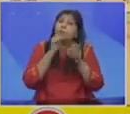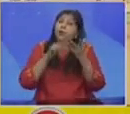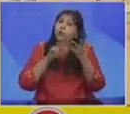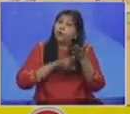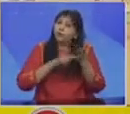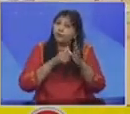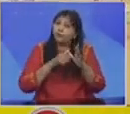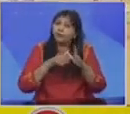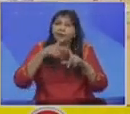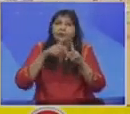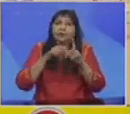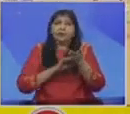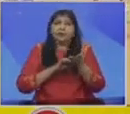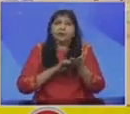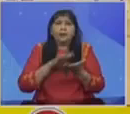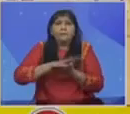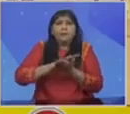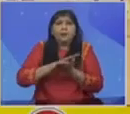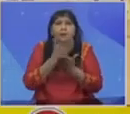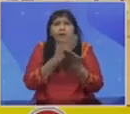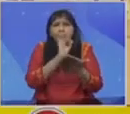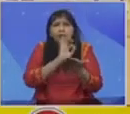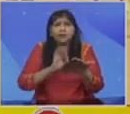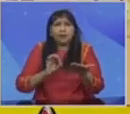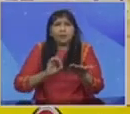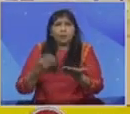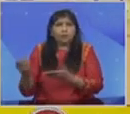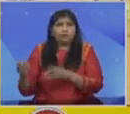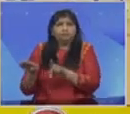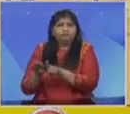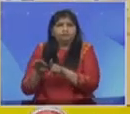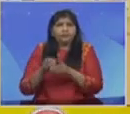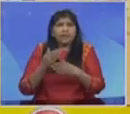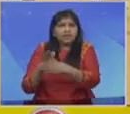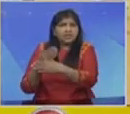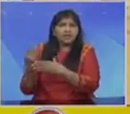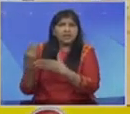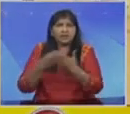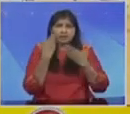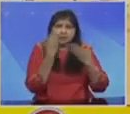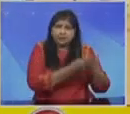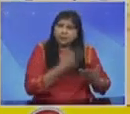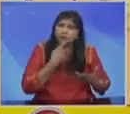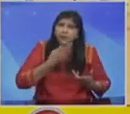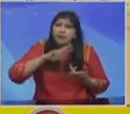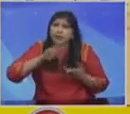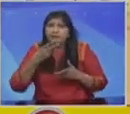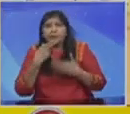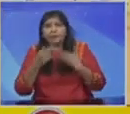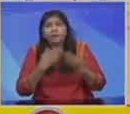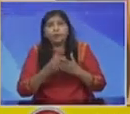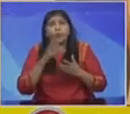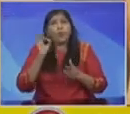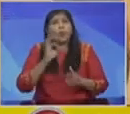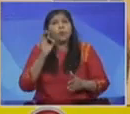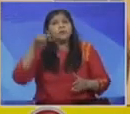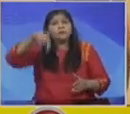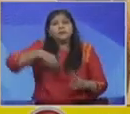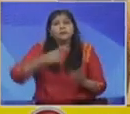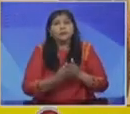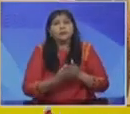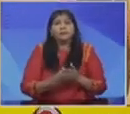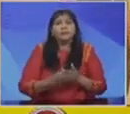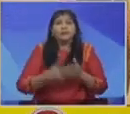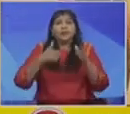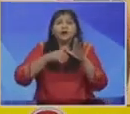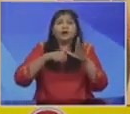ने मीडिया की एक रिपोर्ट साझा की है जो कुछ अलग बात कहती है। ओडिशा में